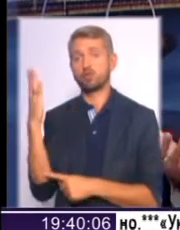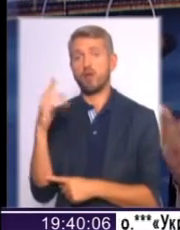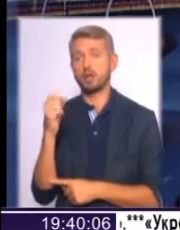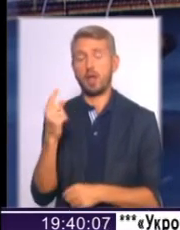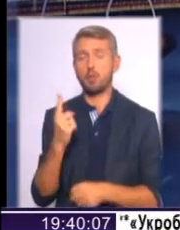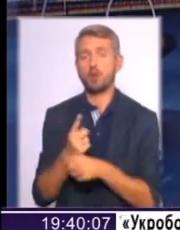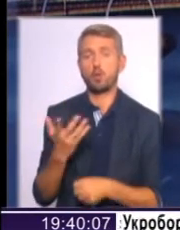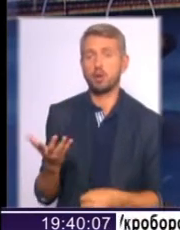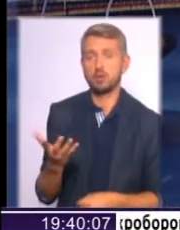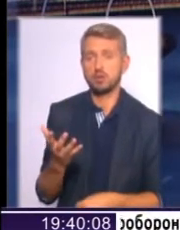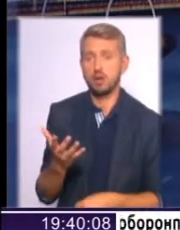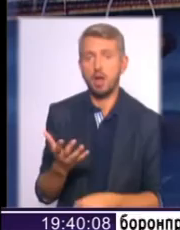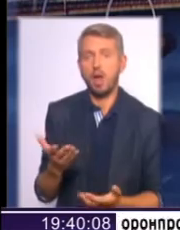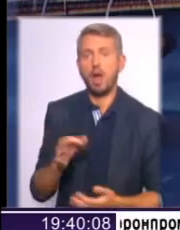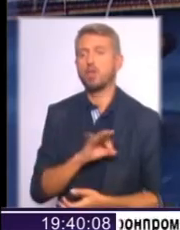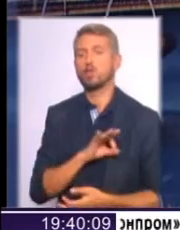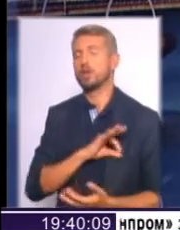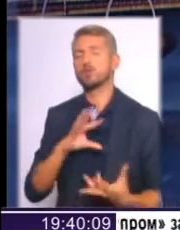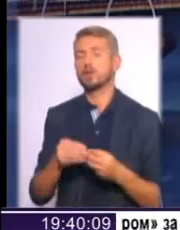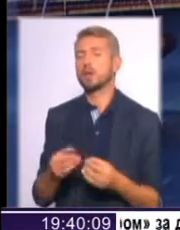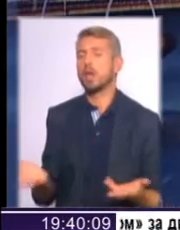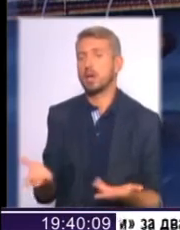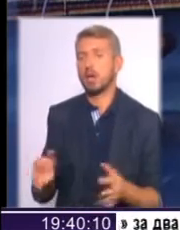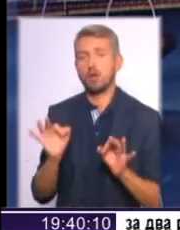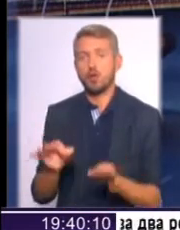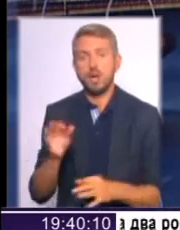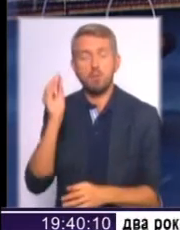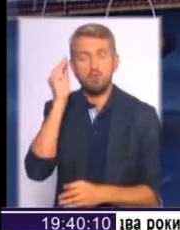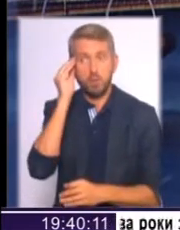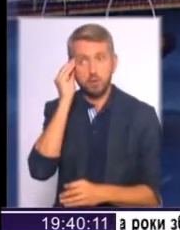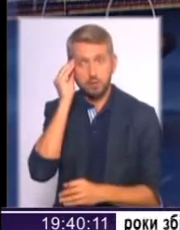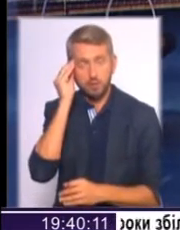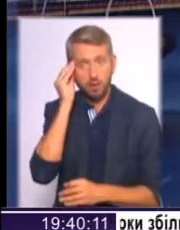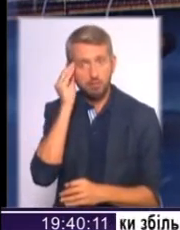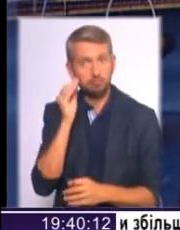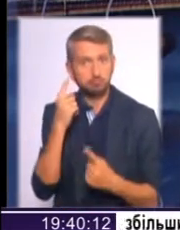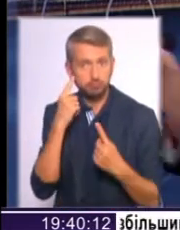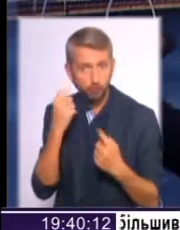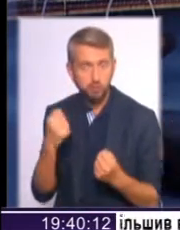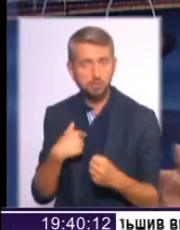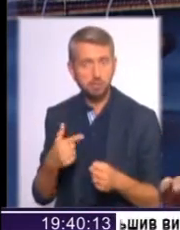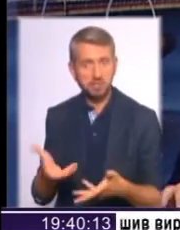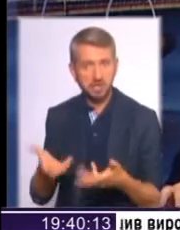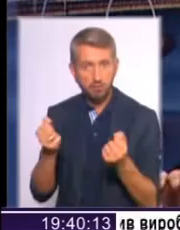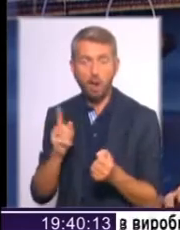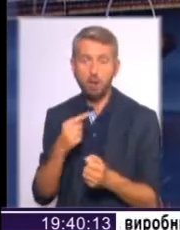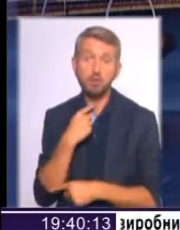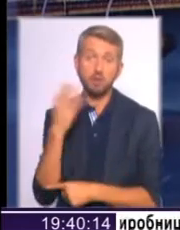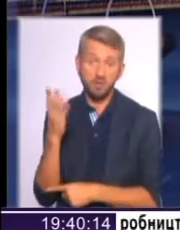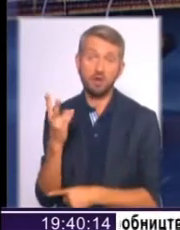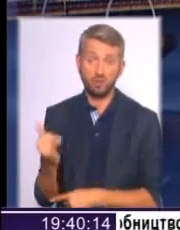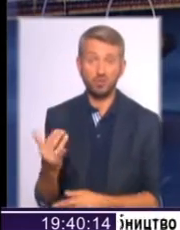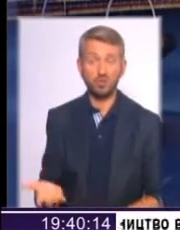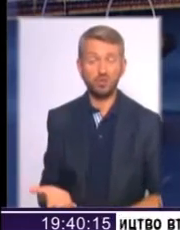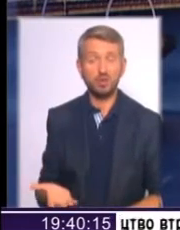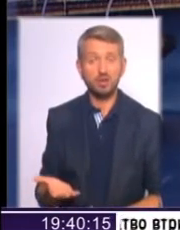буде, вибачте, де-юре результат, правда? Хоча позиція супер, так, ми її підтримуємо, але, ну, проголосувати, це ж не